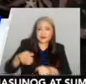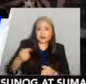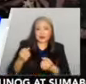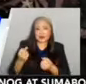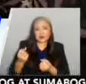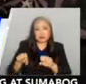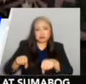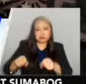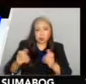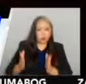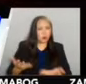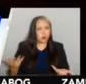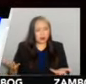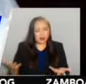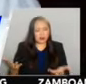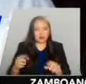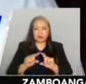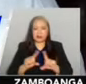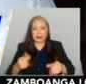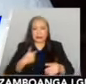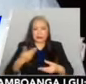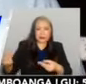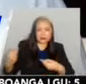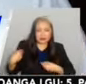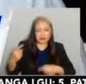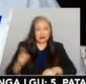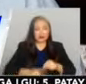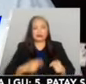na, no, hindi makakabiyahe. Yung isang araw sa amin na